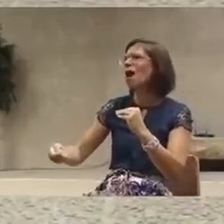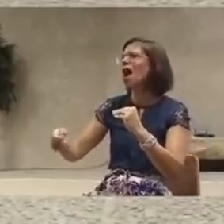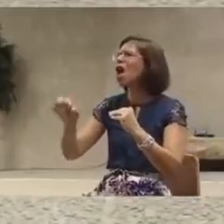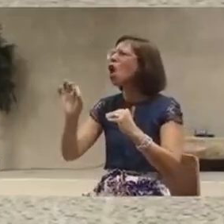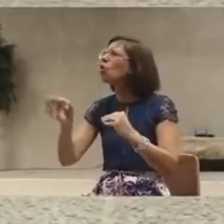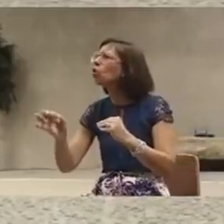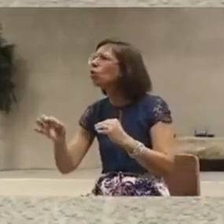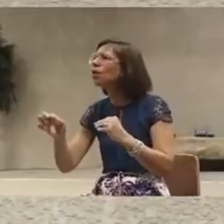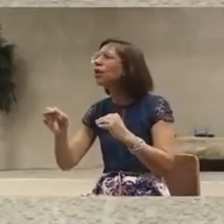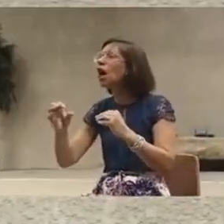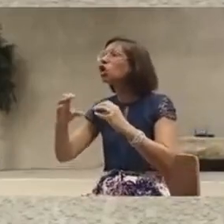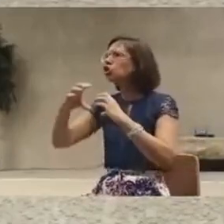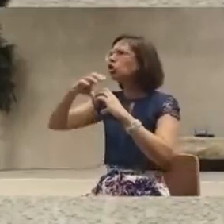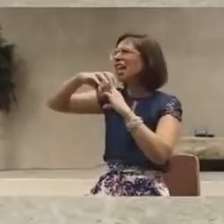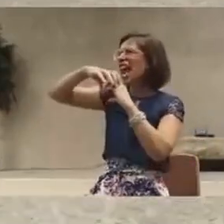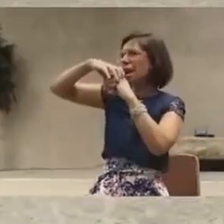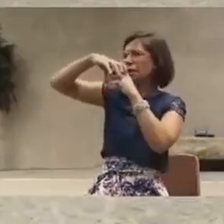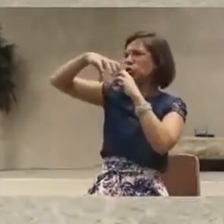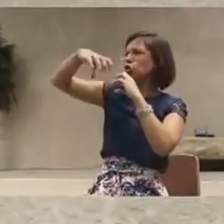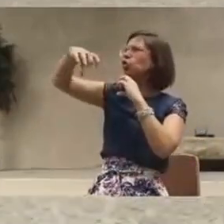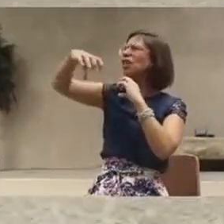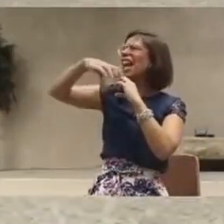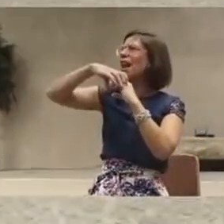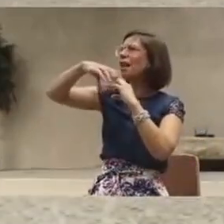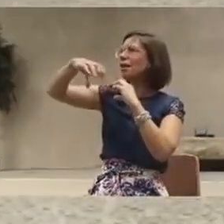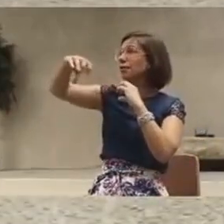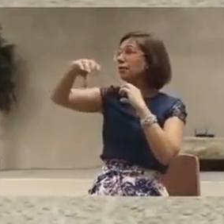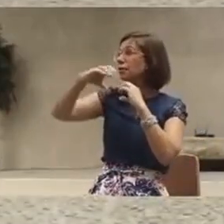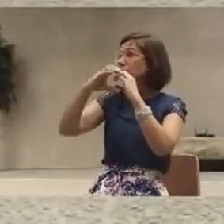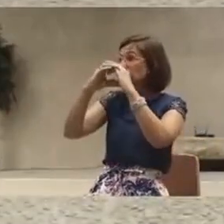a des tunnels, c'est normal.